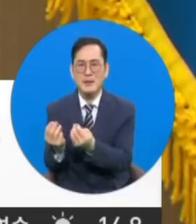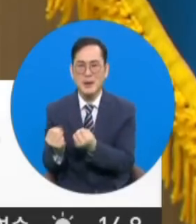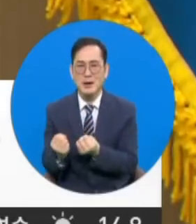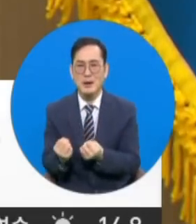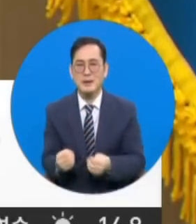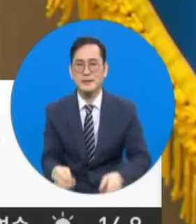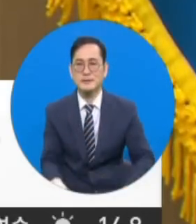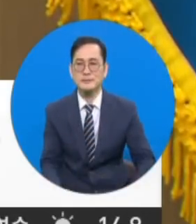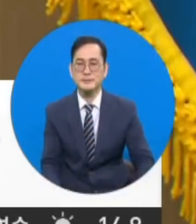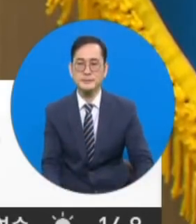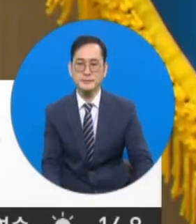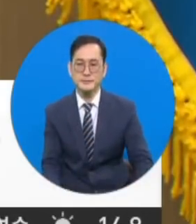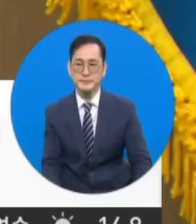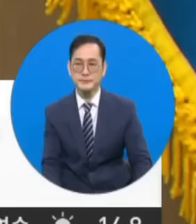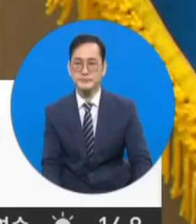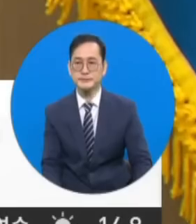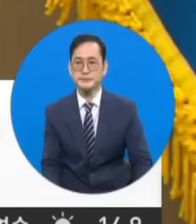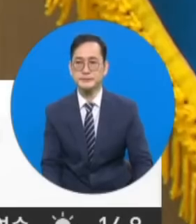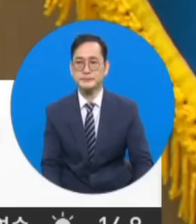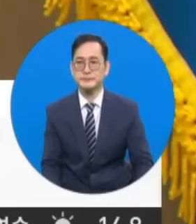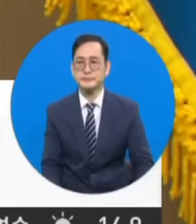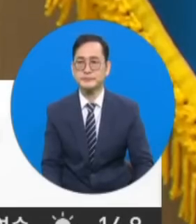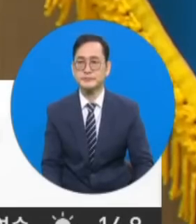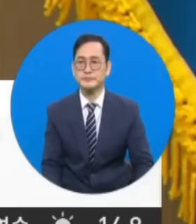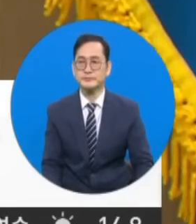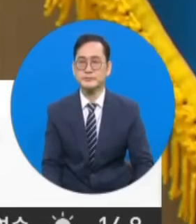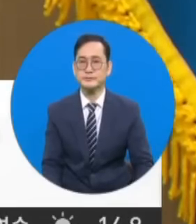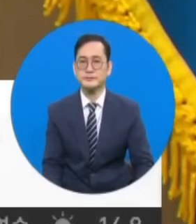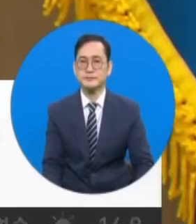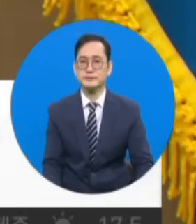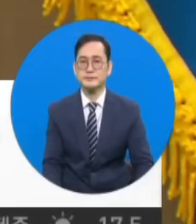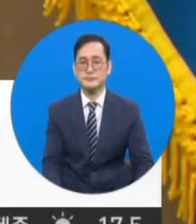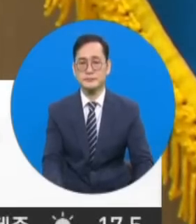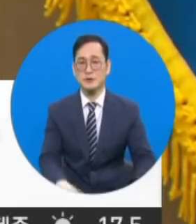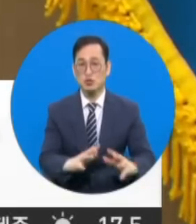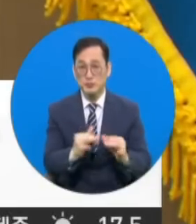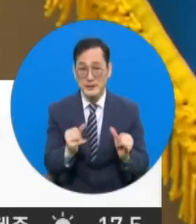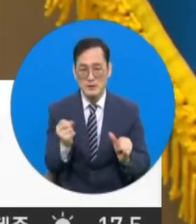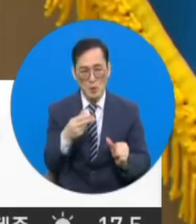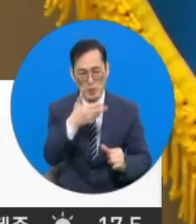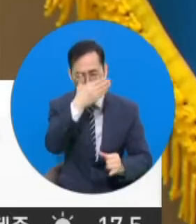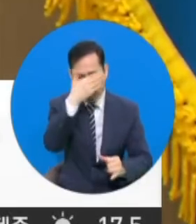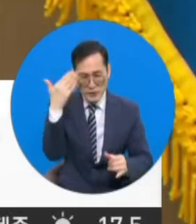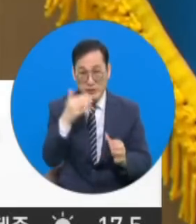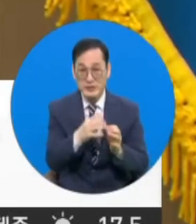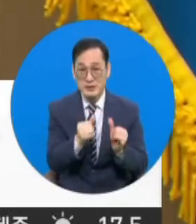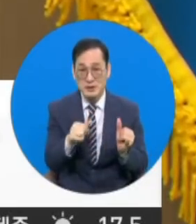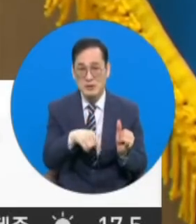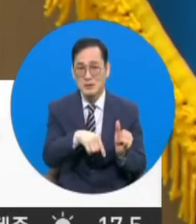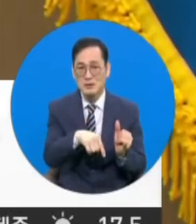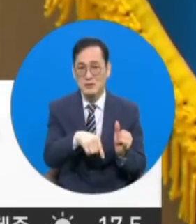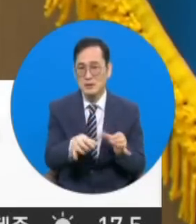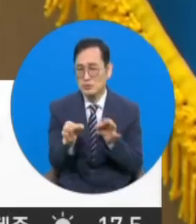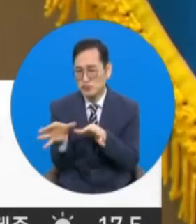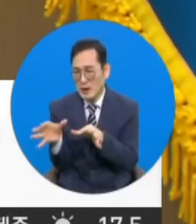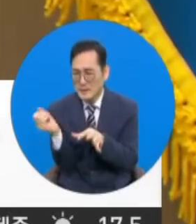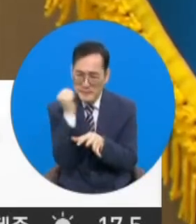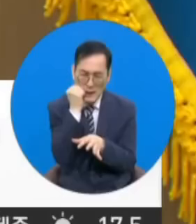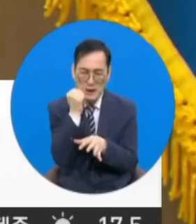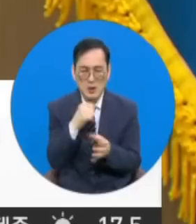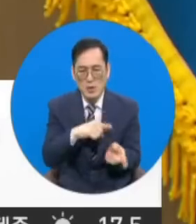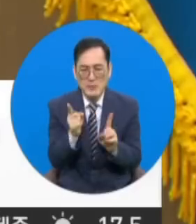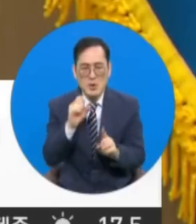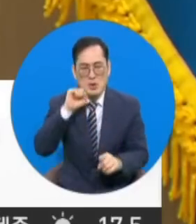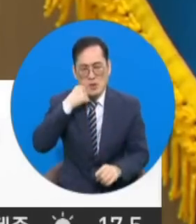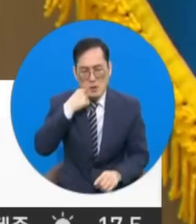피해를 야기하고 있습니다 특히 서민과 청년 세대가 회복하기 어려운 피해를